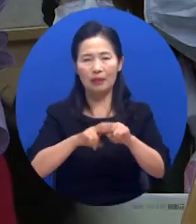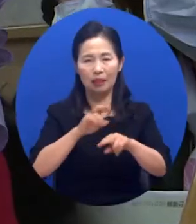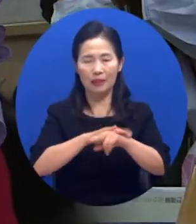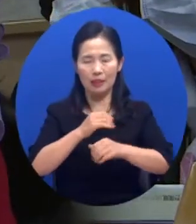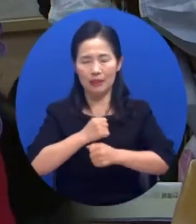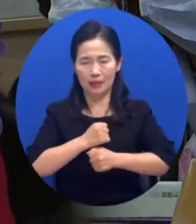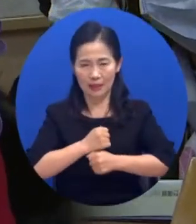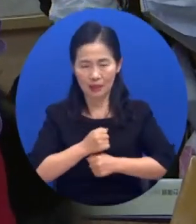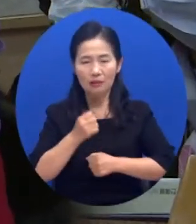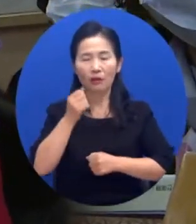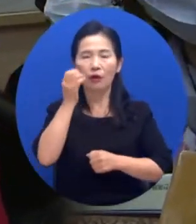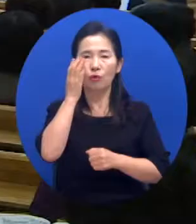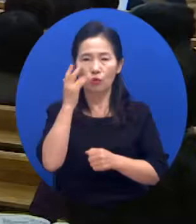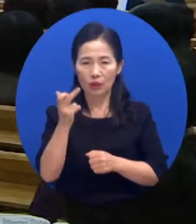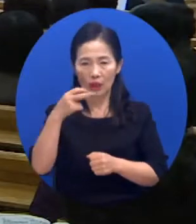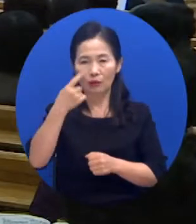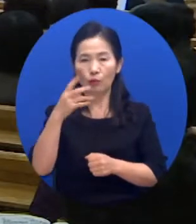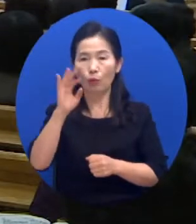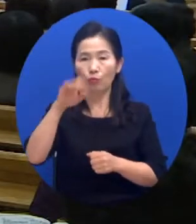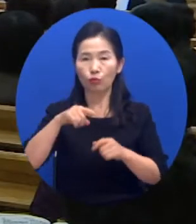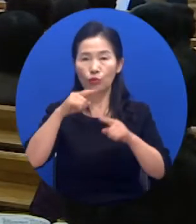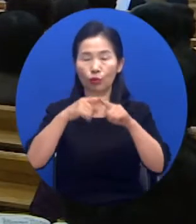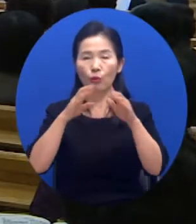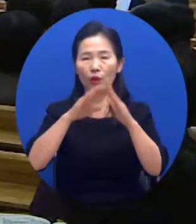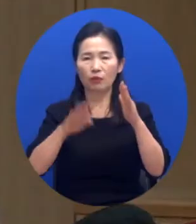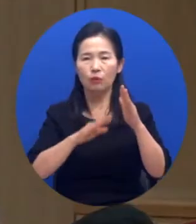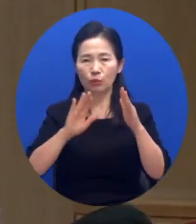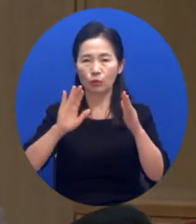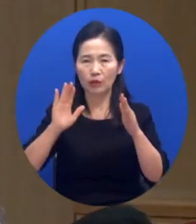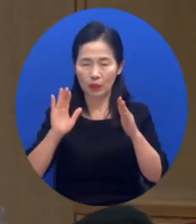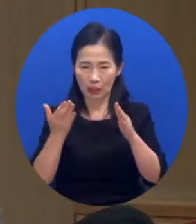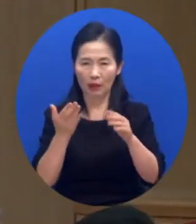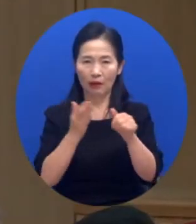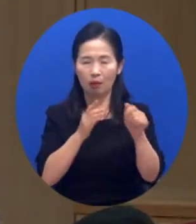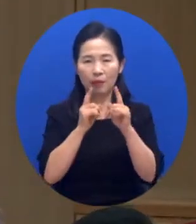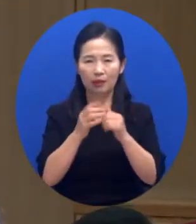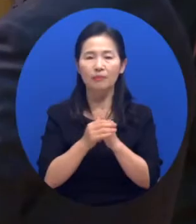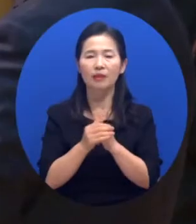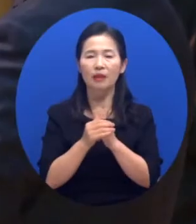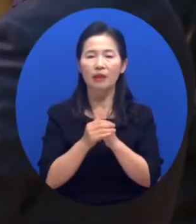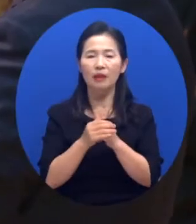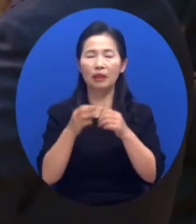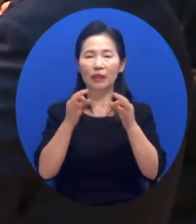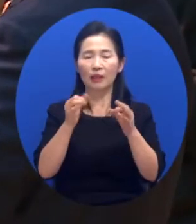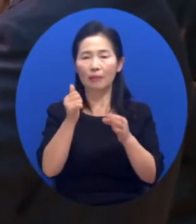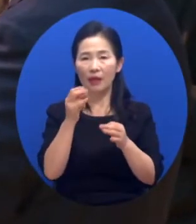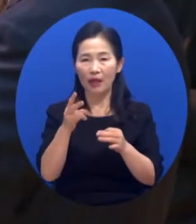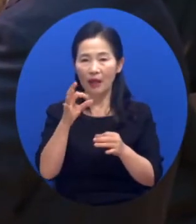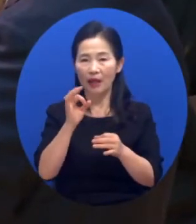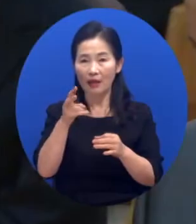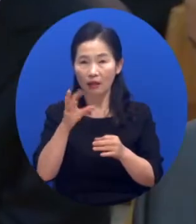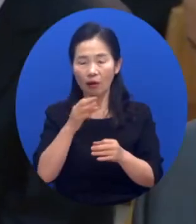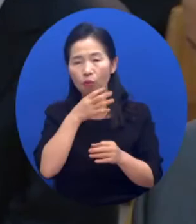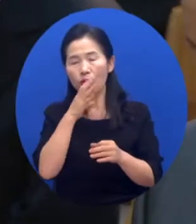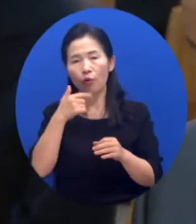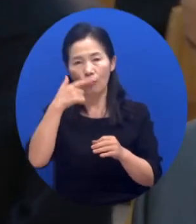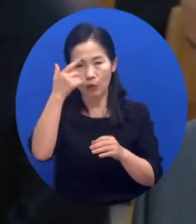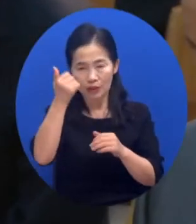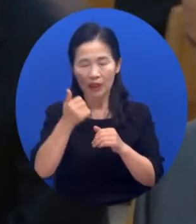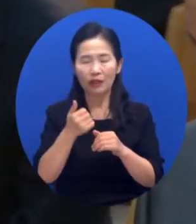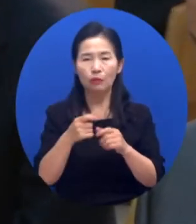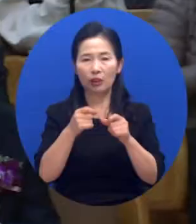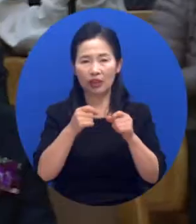울산 동부교회 성도들이 되길 바란다고 전했습니다. 이어 김혜영 원로 목사와 장기 근속자들에게